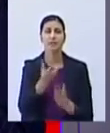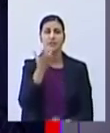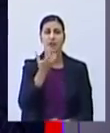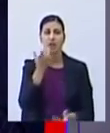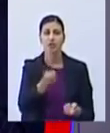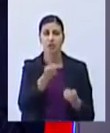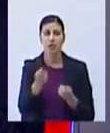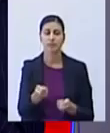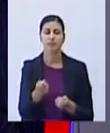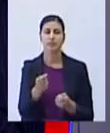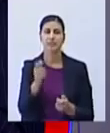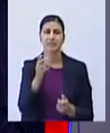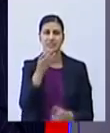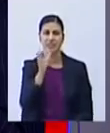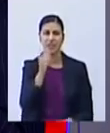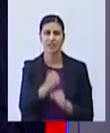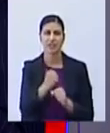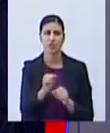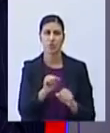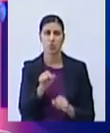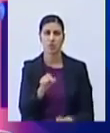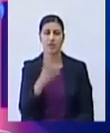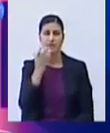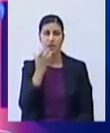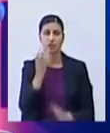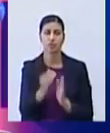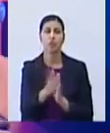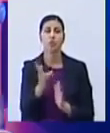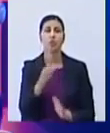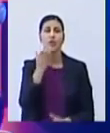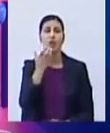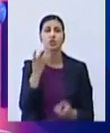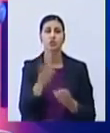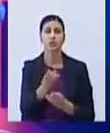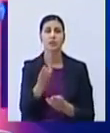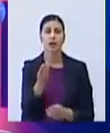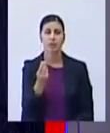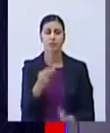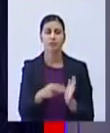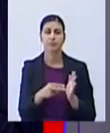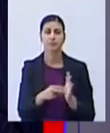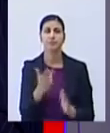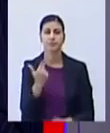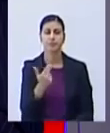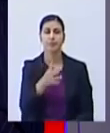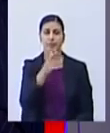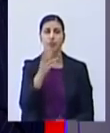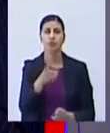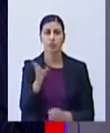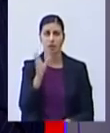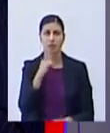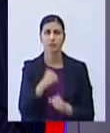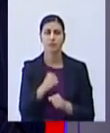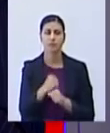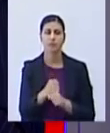წვენი დაიწუროს ადგილზე გორში. იმისთვის რომ ვაშლი მოიყვანოს ხომ ჭირდება ალბათ გარკვეული საწყისი. რო ჭირდება ამისთვის იმას აქვს ამისი